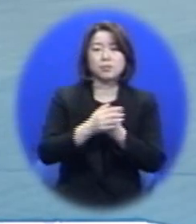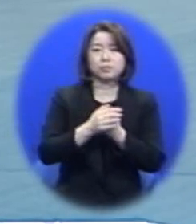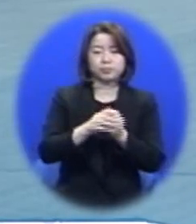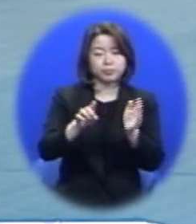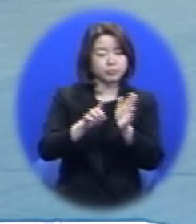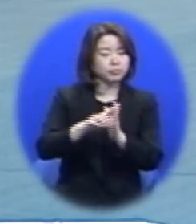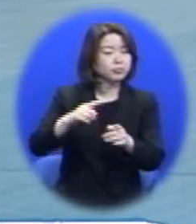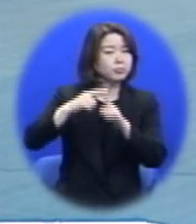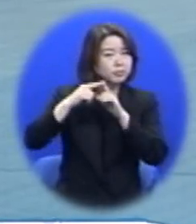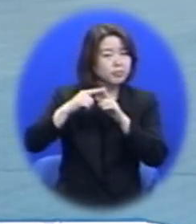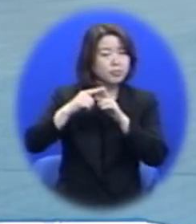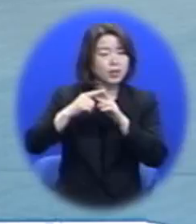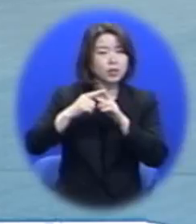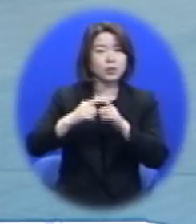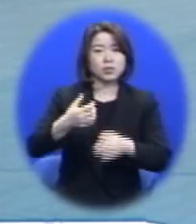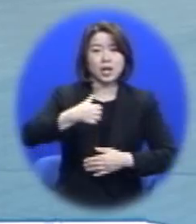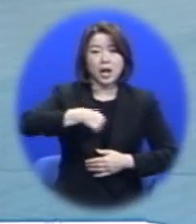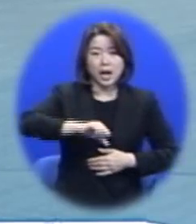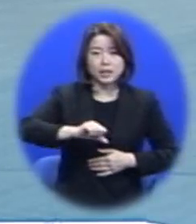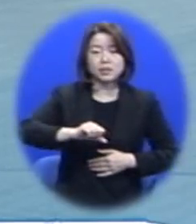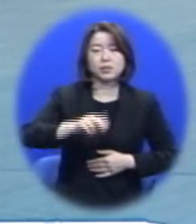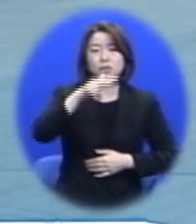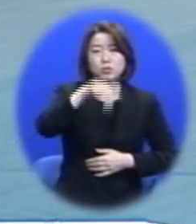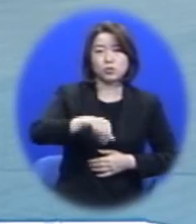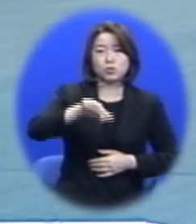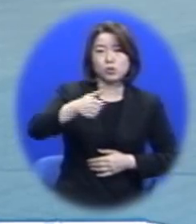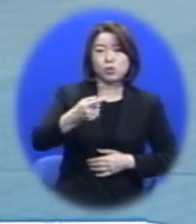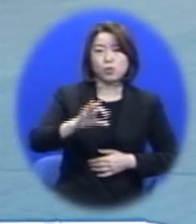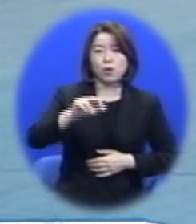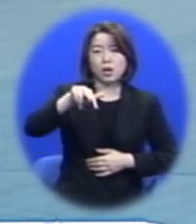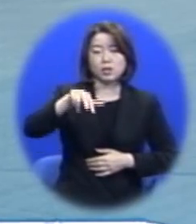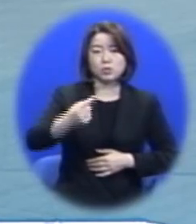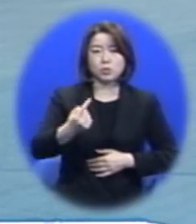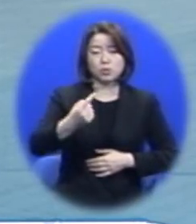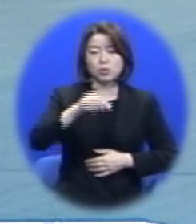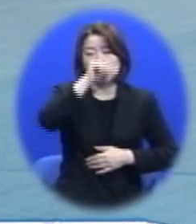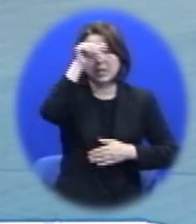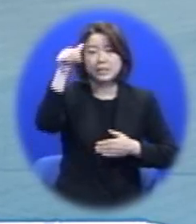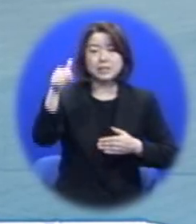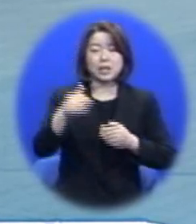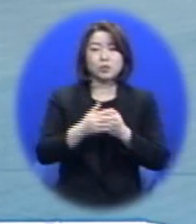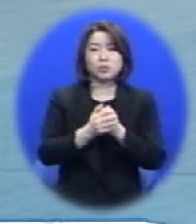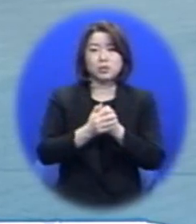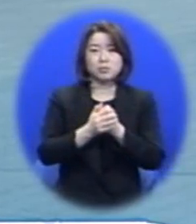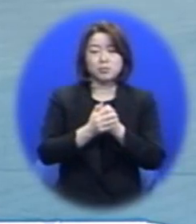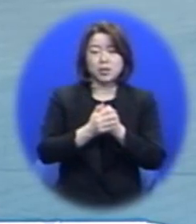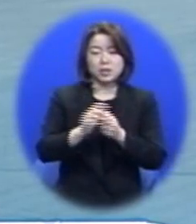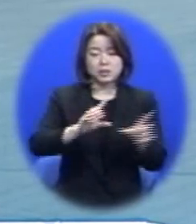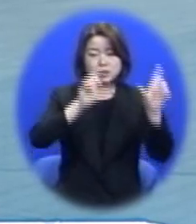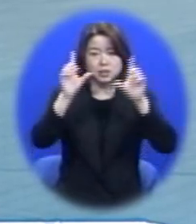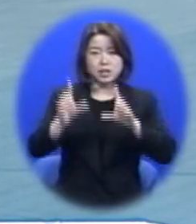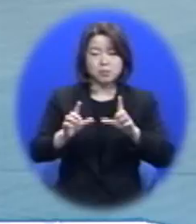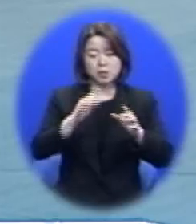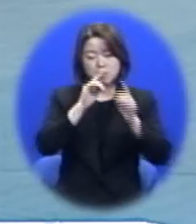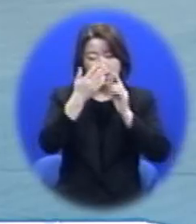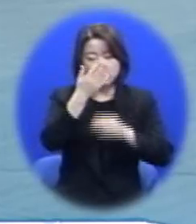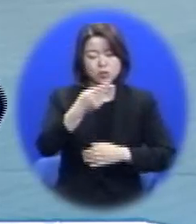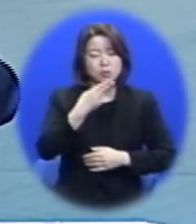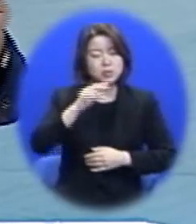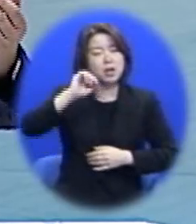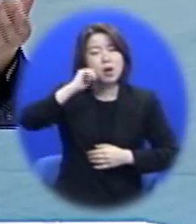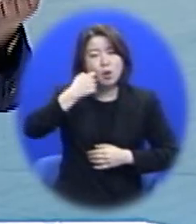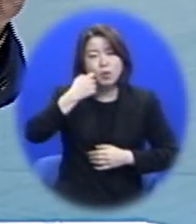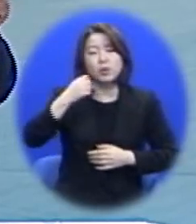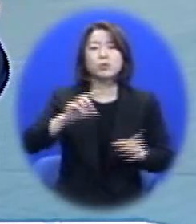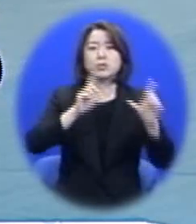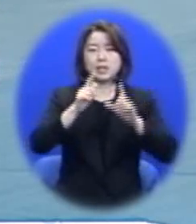주광조 장로님의 말할 수 없이 어려운 순교자 아들의 삶이 그 뒤에 이어져 나옵니다.